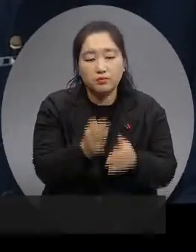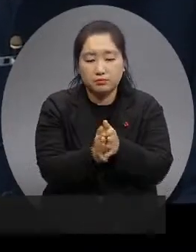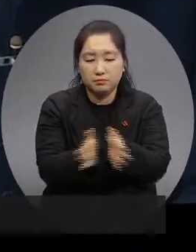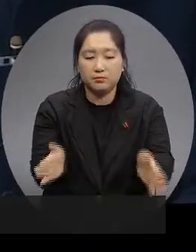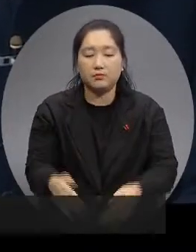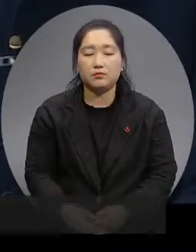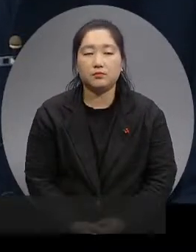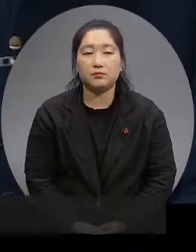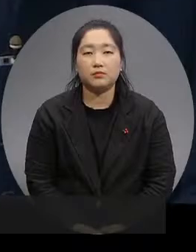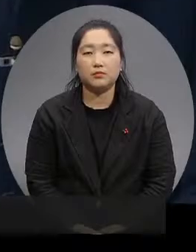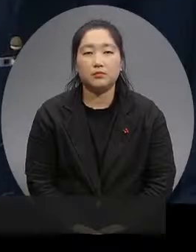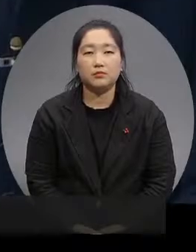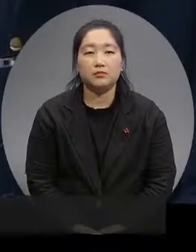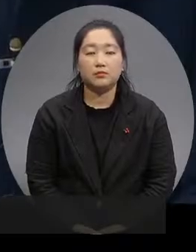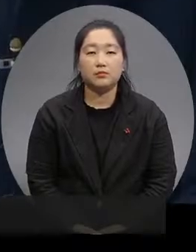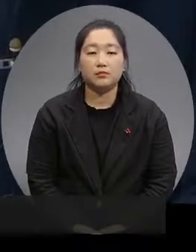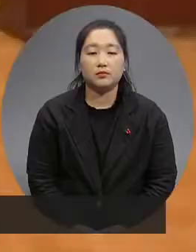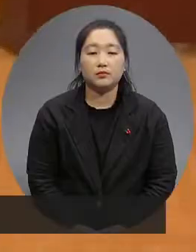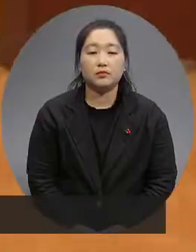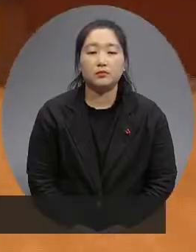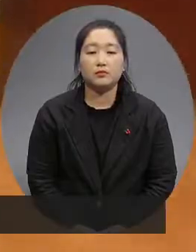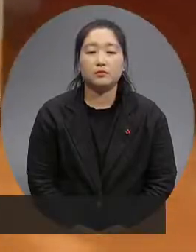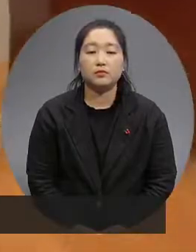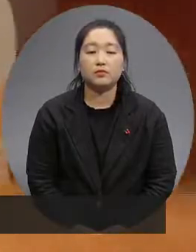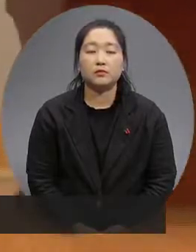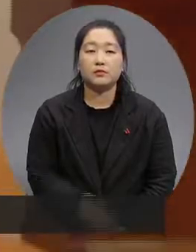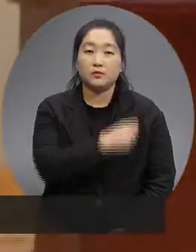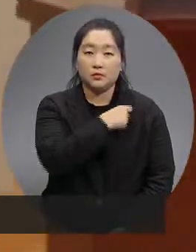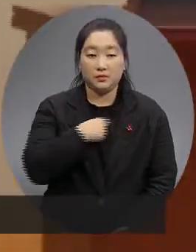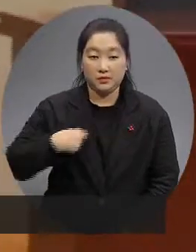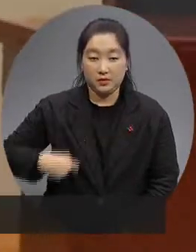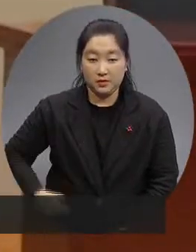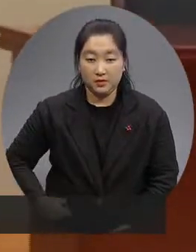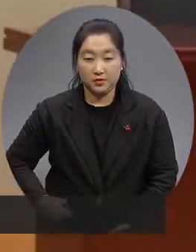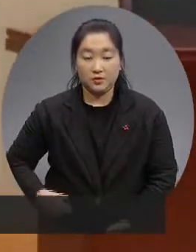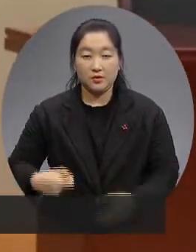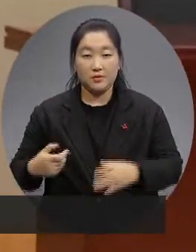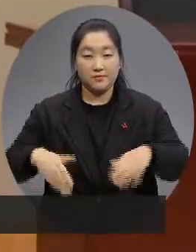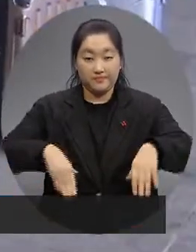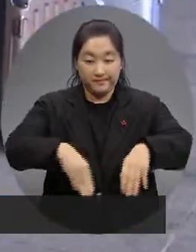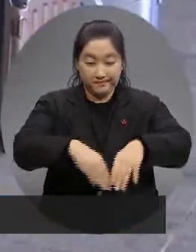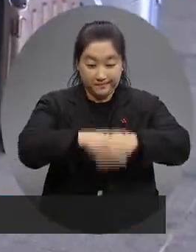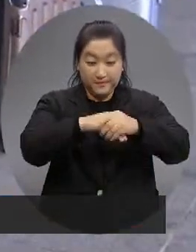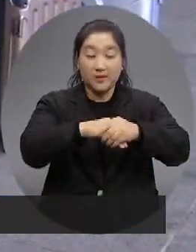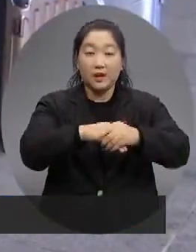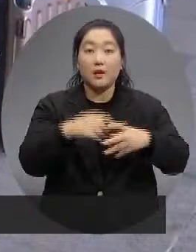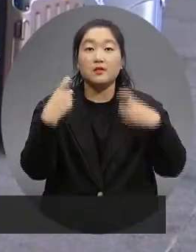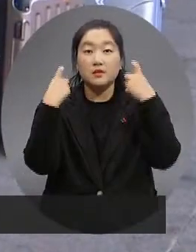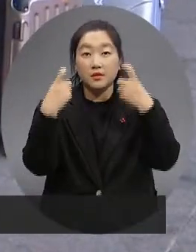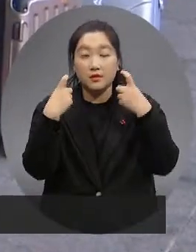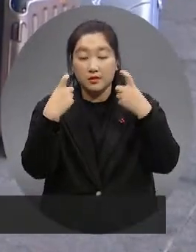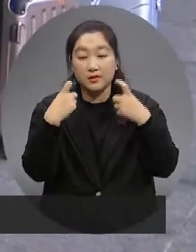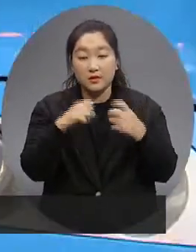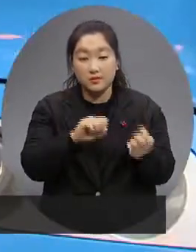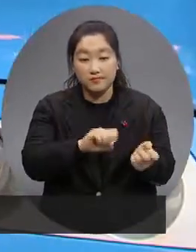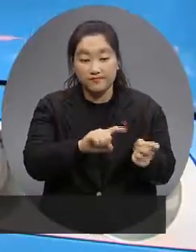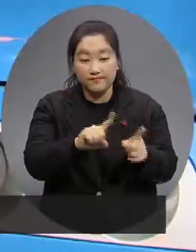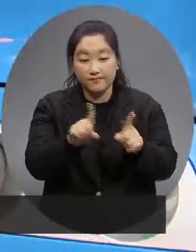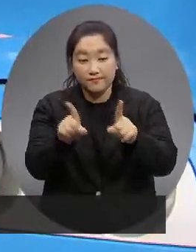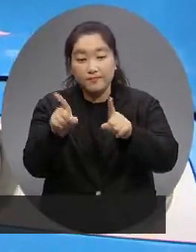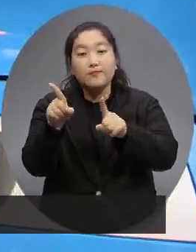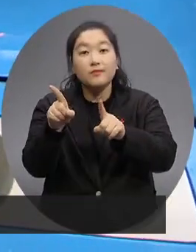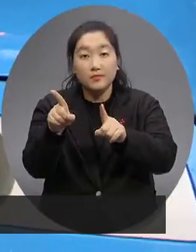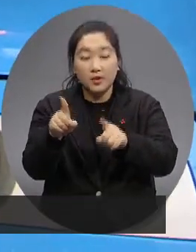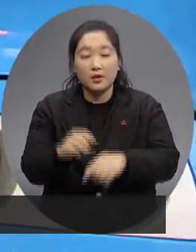어려운 시기에 이제 접어들었죠. 중국과 관계가 회복되면서 여행사는 조금씩 다시 자리를